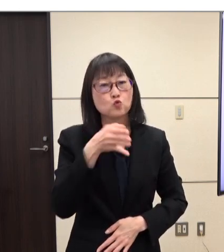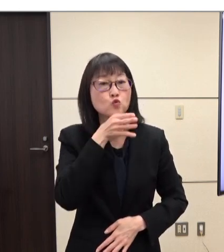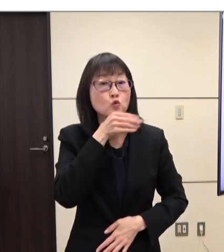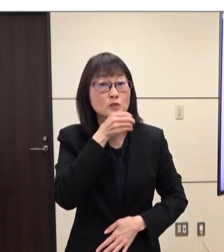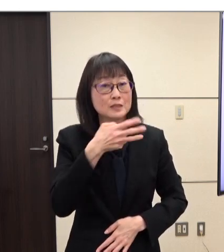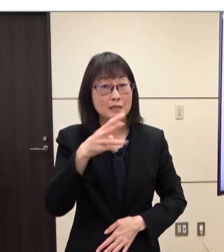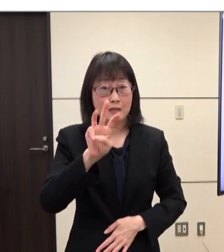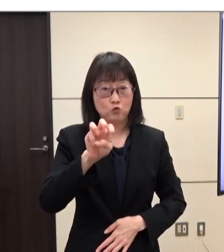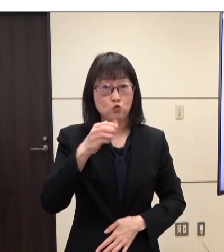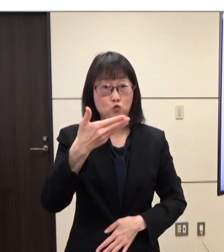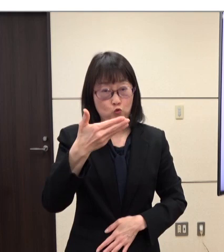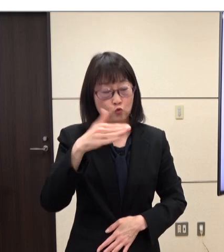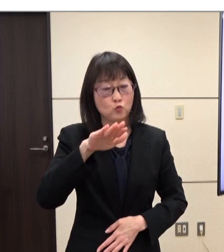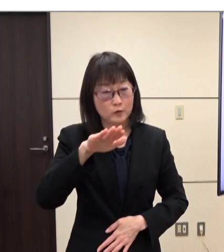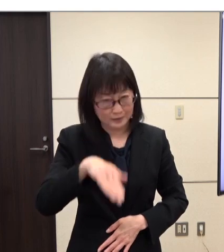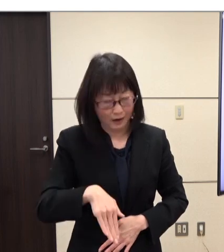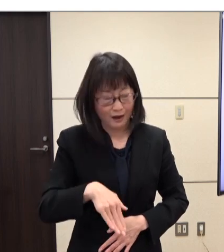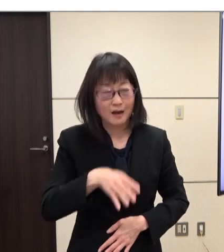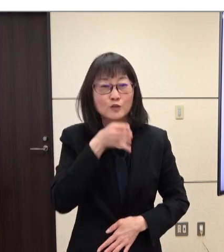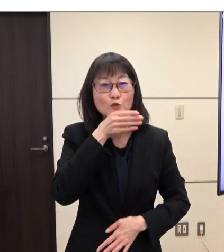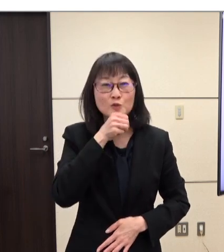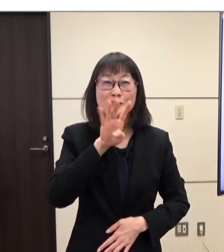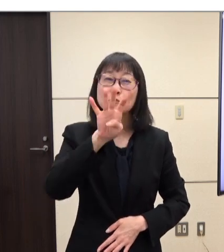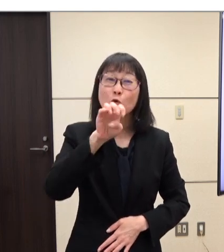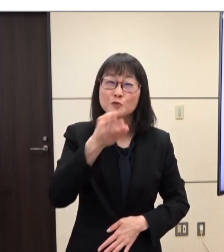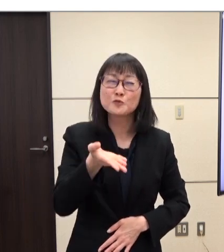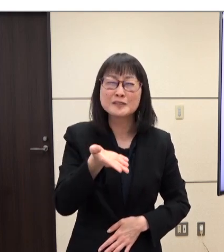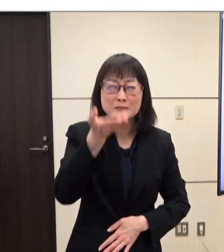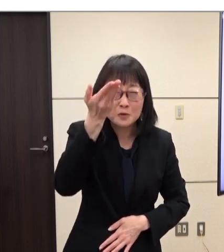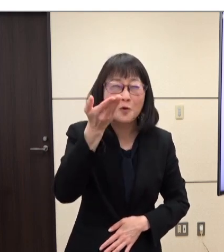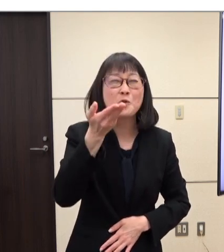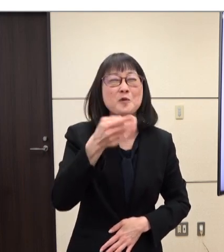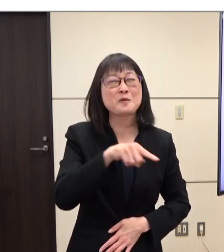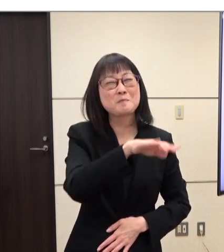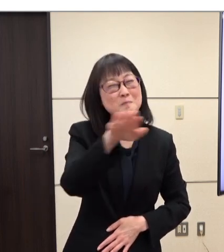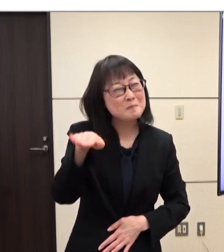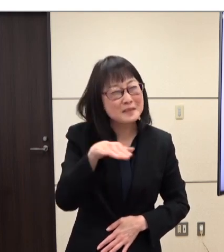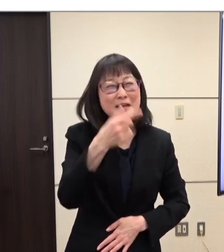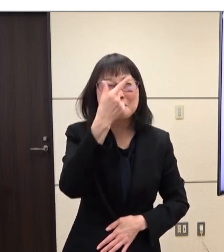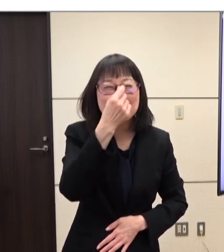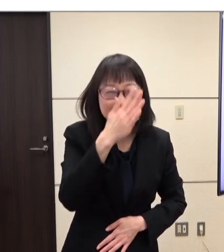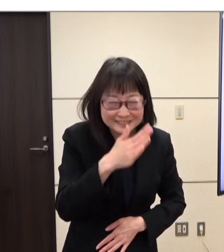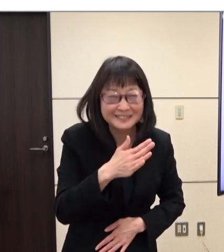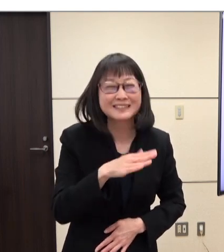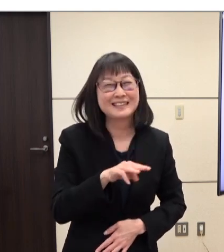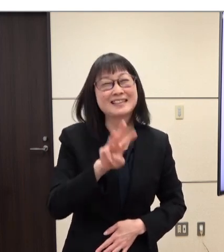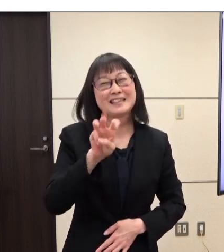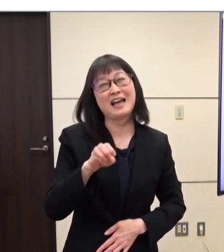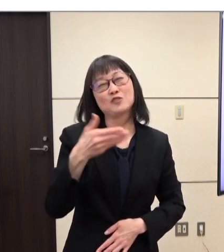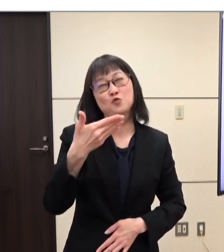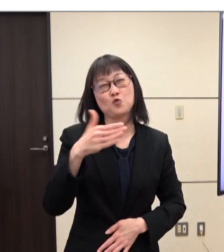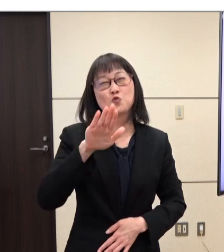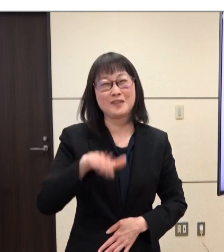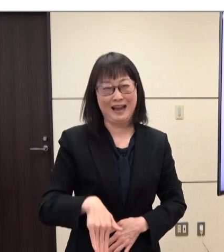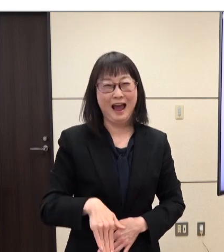あ、40歳以上の方には申し訳ありませんが、ここで限定させていただいているということです。